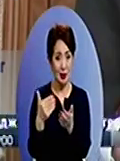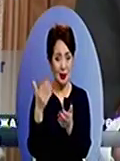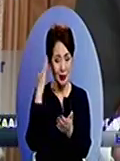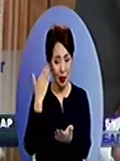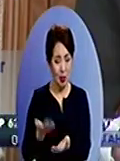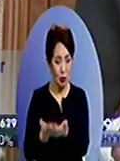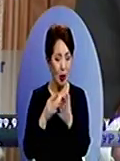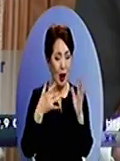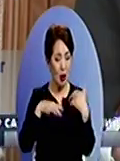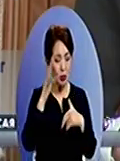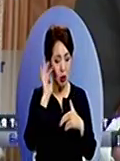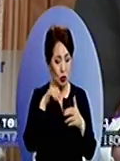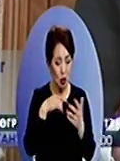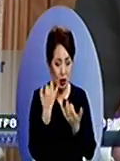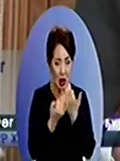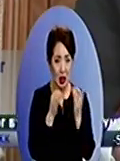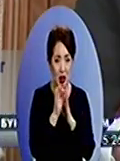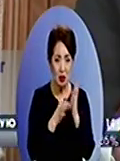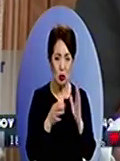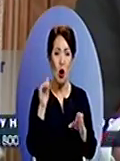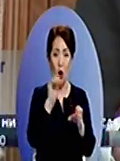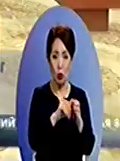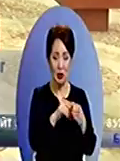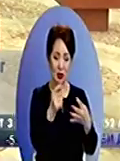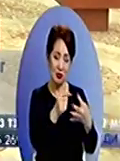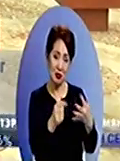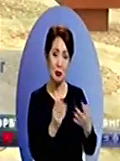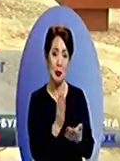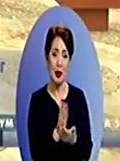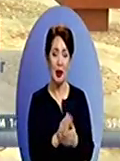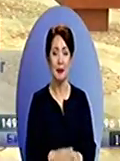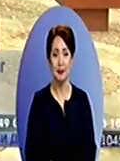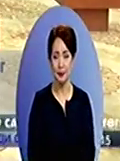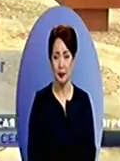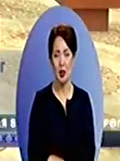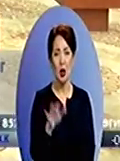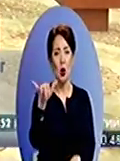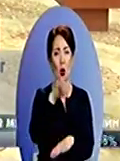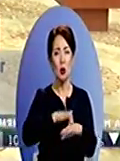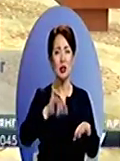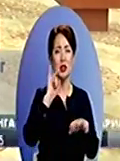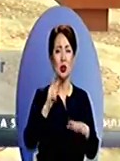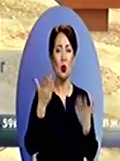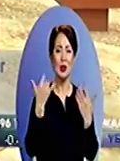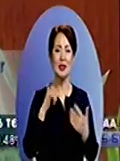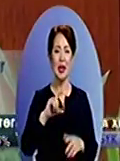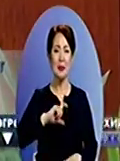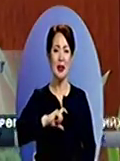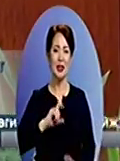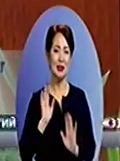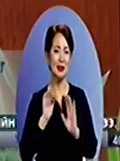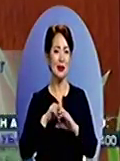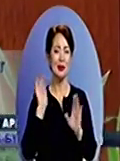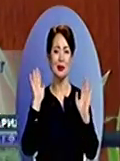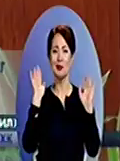шийдвэрлэх заалтыг мөн оруулж өгсөн байна. Оруулж өглөө гэдгийг хэлье. Улсын хурл зарим эрхээс татгалзах шаардлагатай гэж